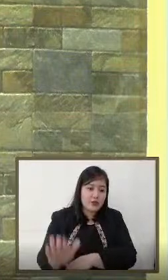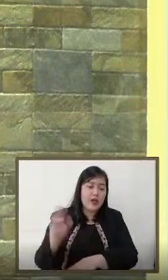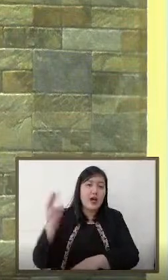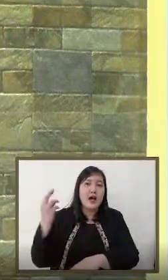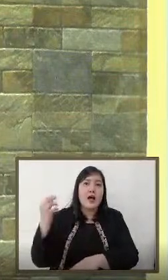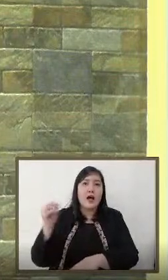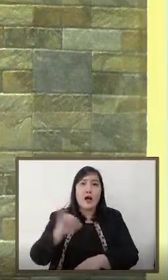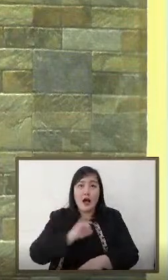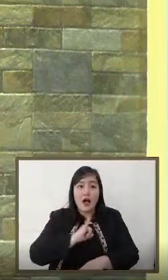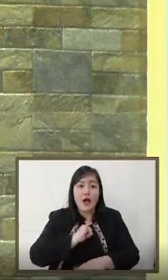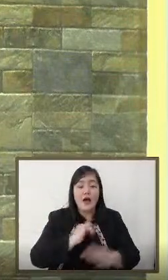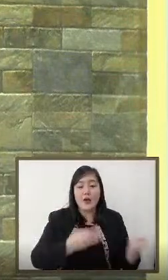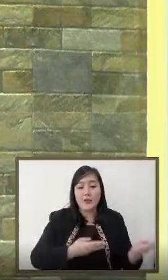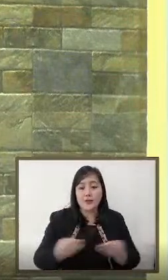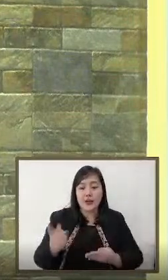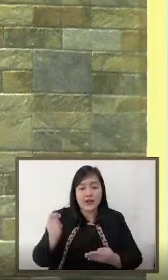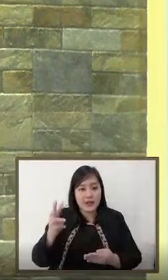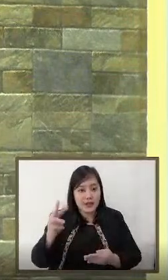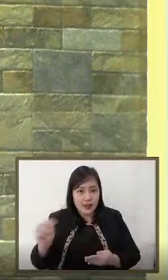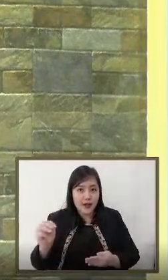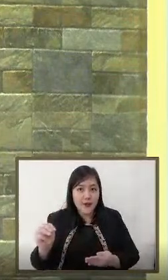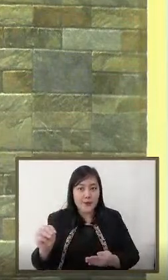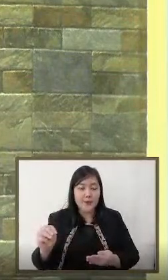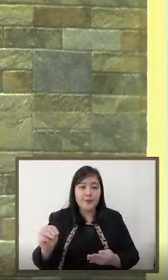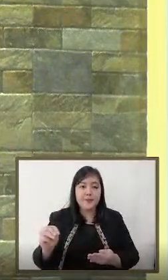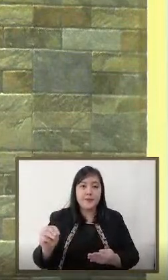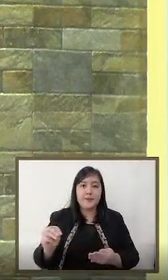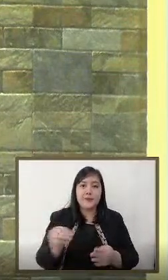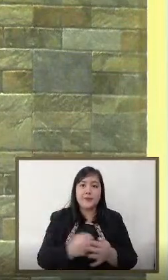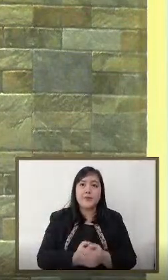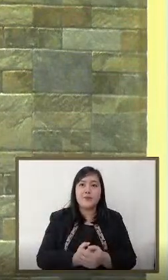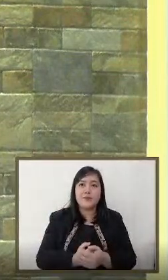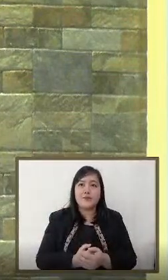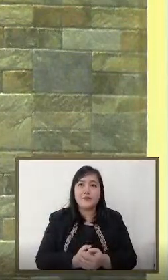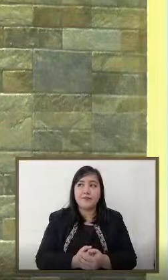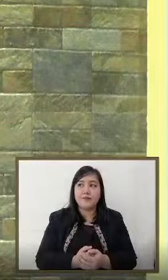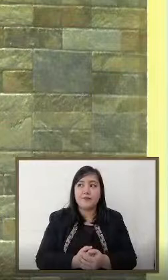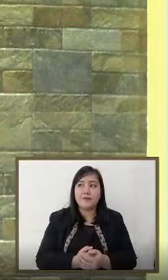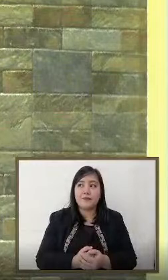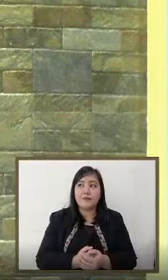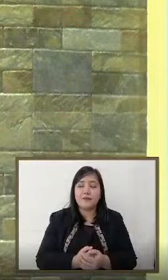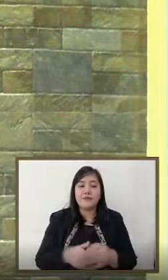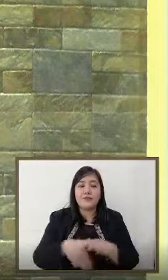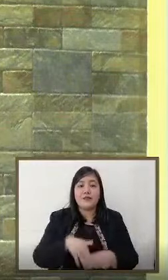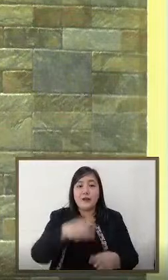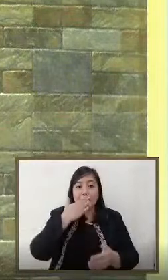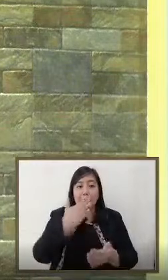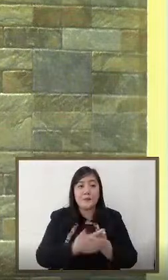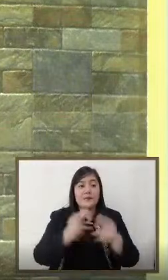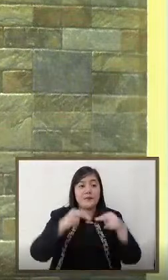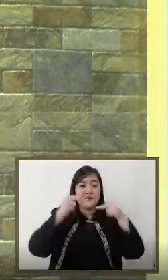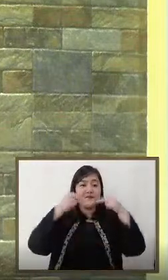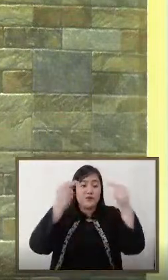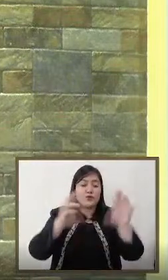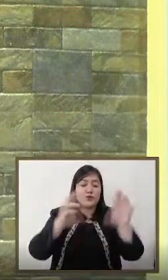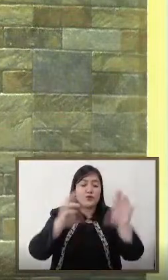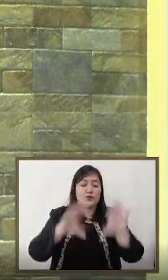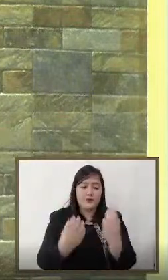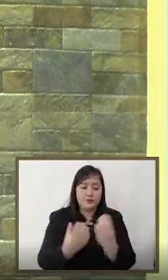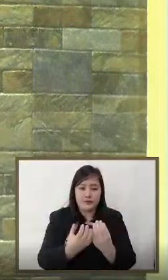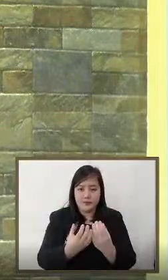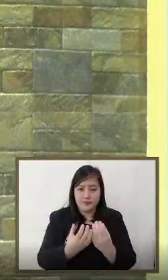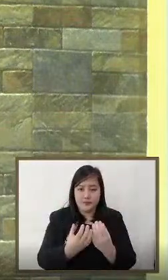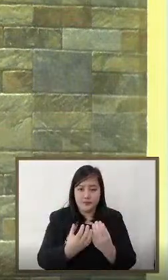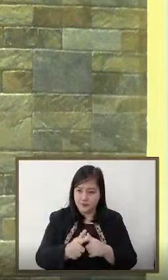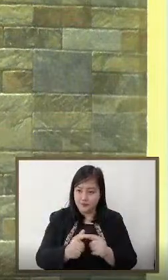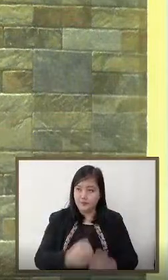sumasama na sila sa akin. And siguro, out of curiosity na kung ano yung ginagawa ko, yun, lagi na po, pag